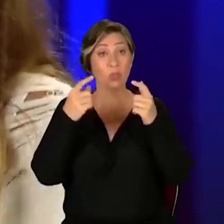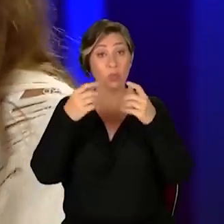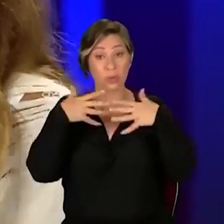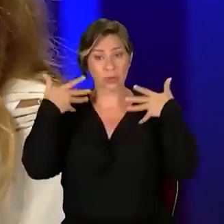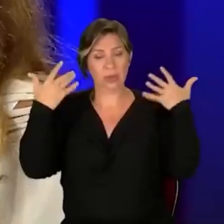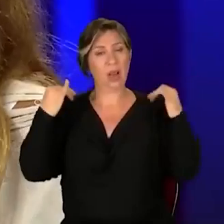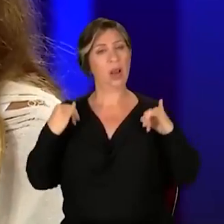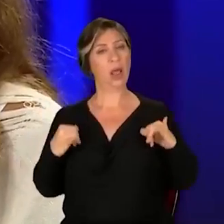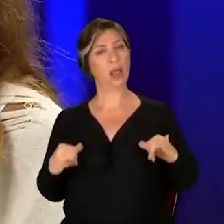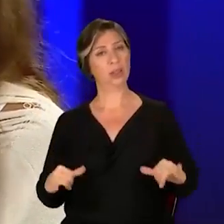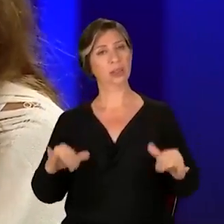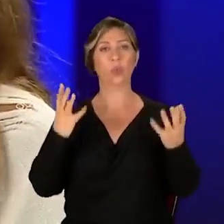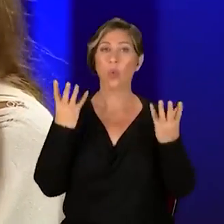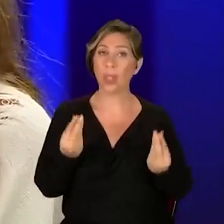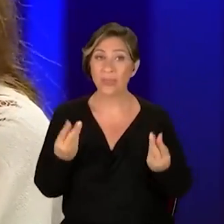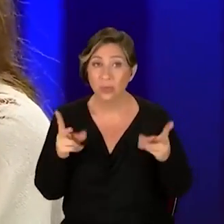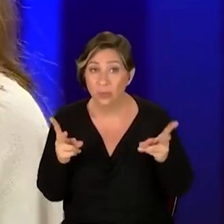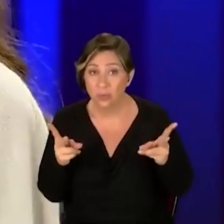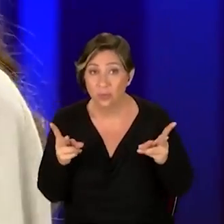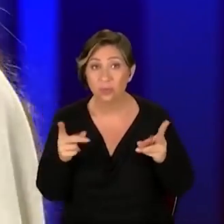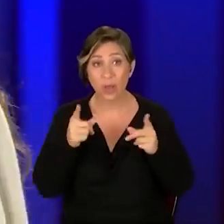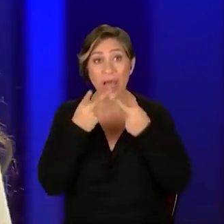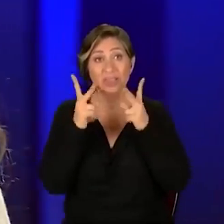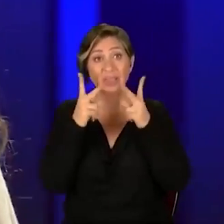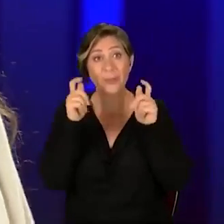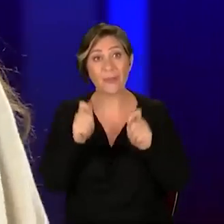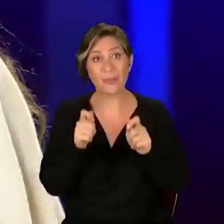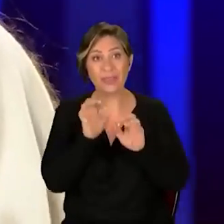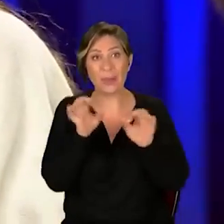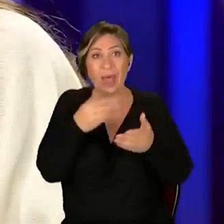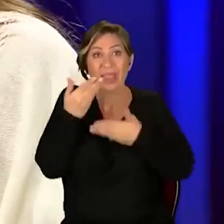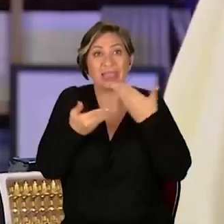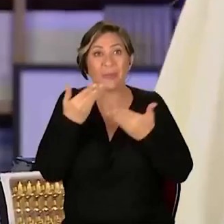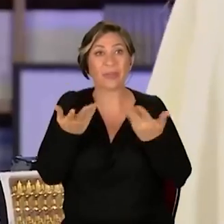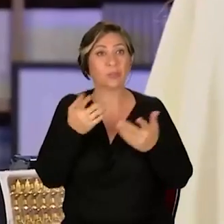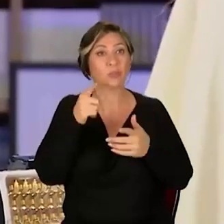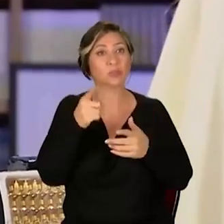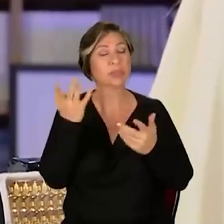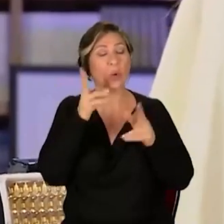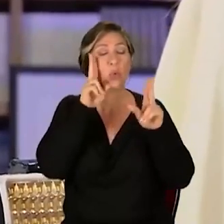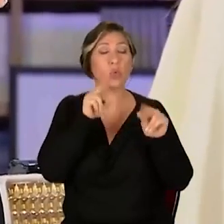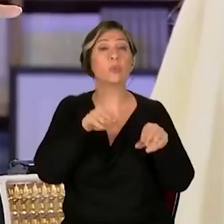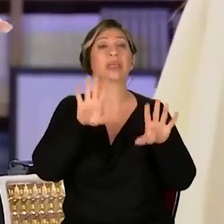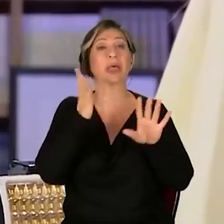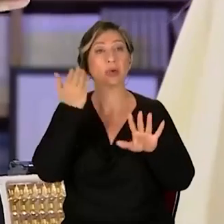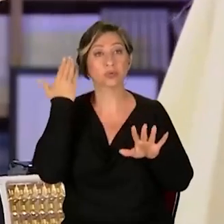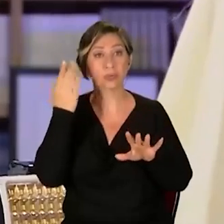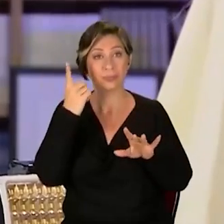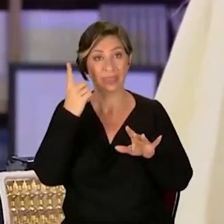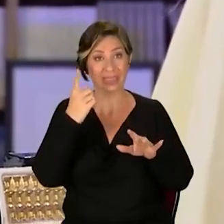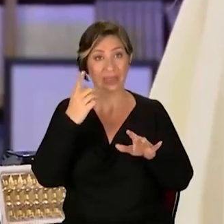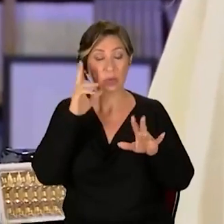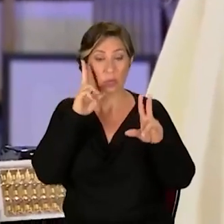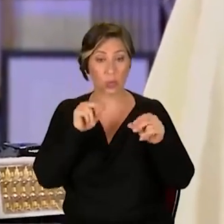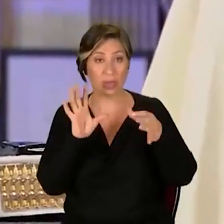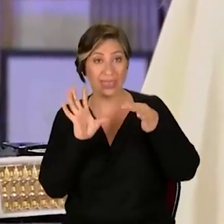ve dönüştürebiliyoruz. Peki, böyle bir açıklama yapayım o zaman yani. Peki, hani. Peki bunu mesela uyumadan önce bir şeyiniz var mı? Yani